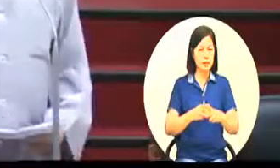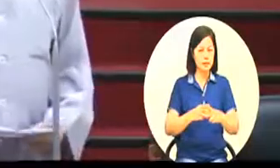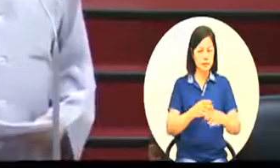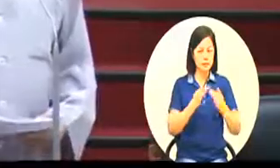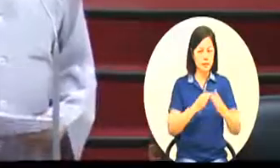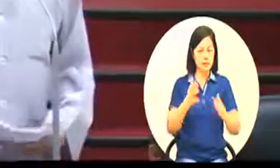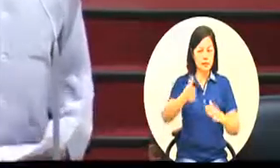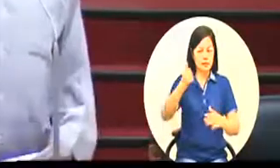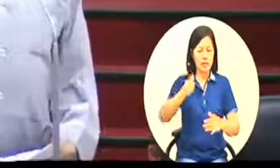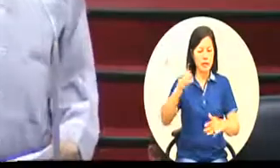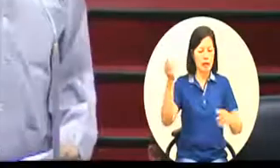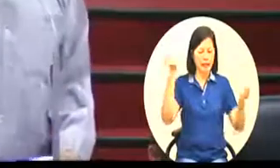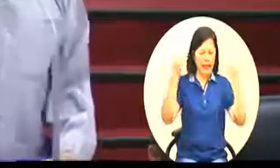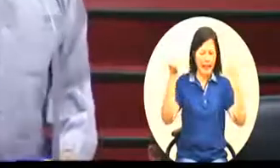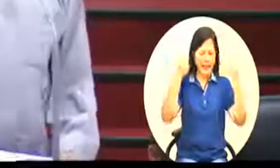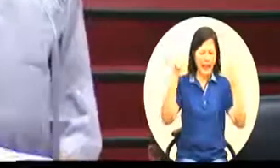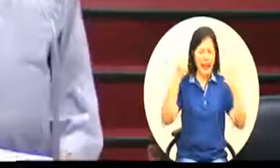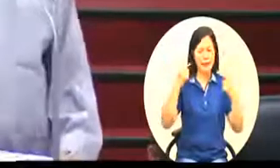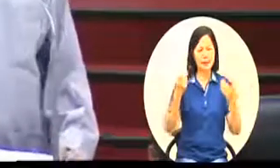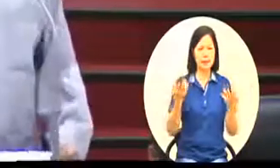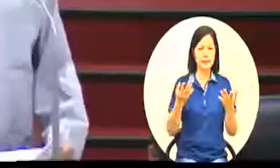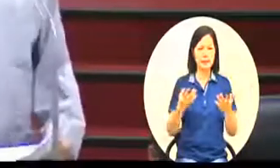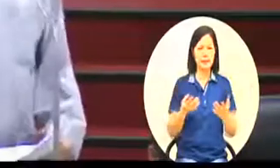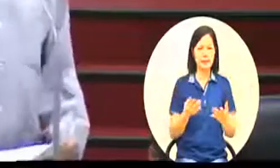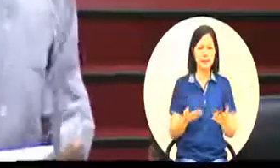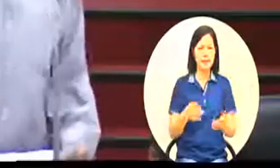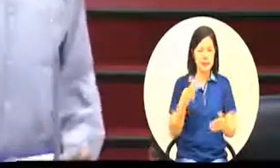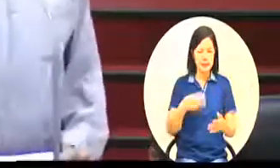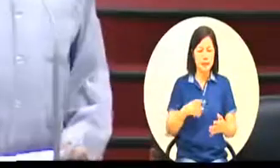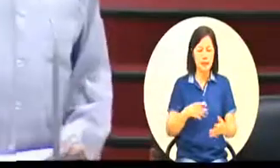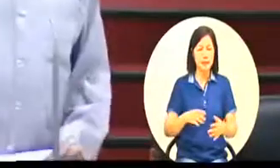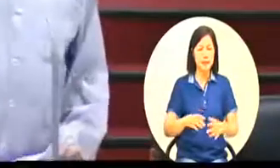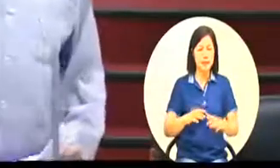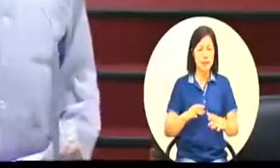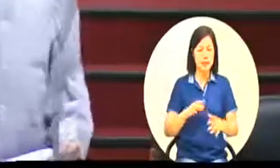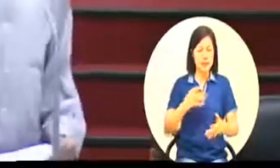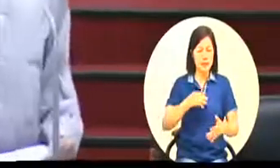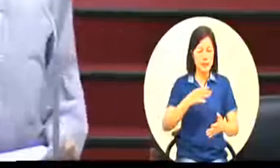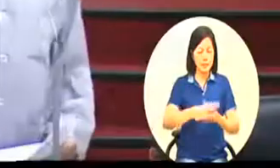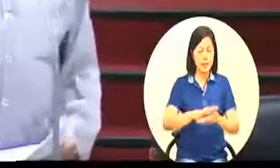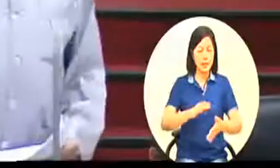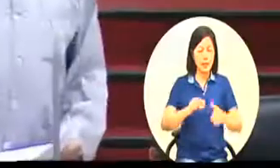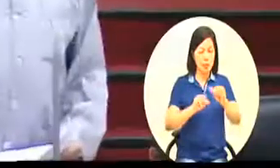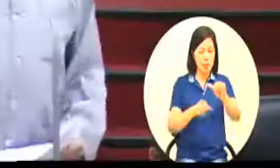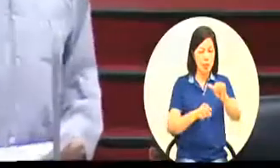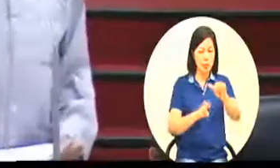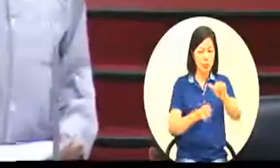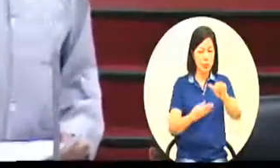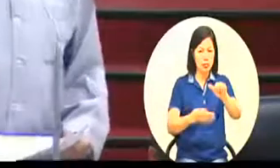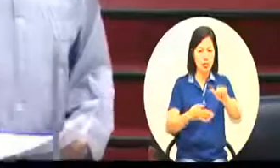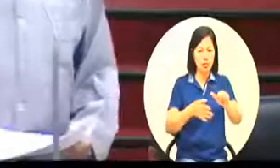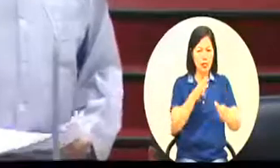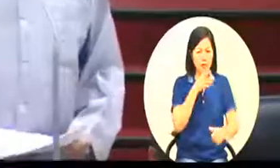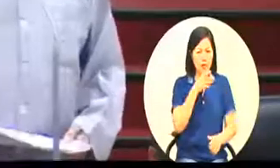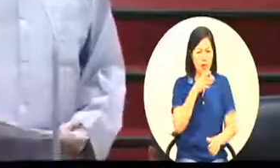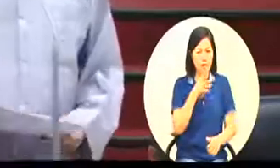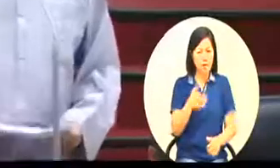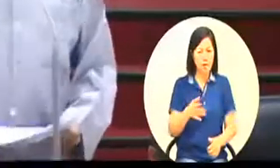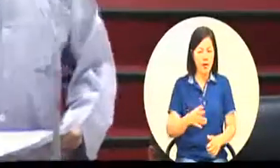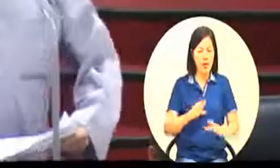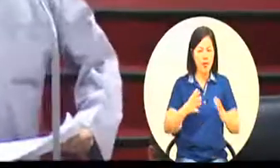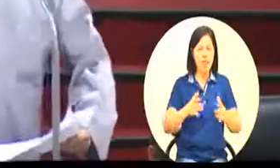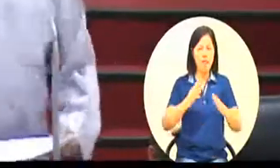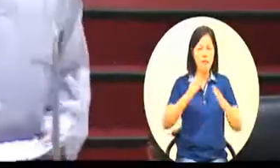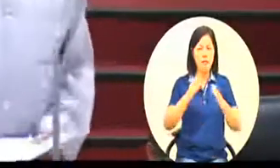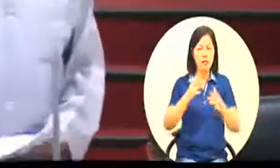拔开啊？针对阿比总统去参加五九参会，互讲两句话未讲的，国家就倒啊！迄、